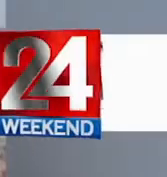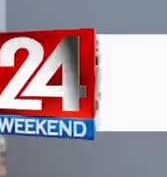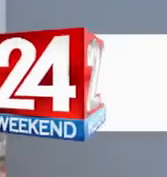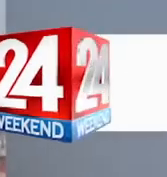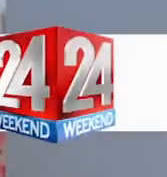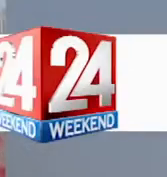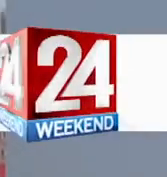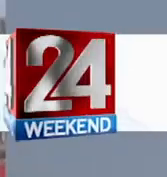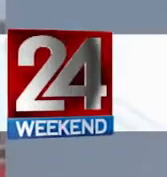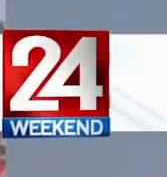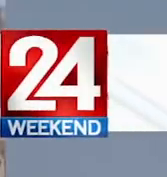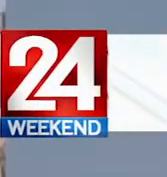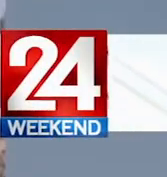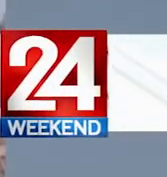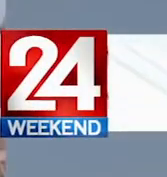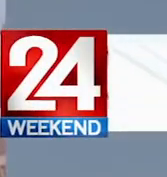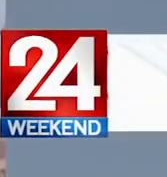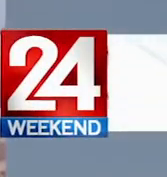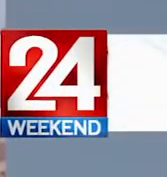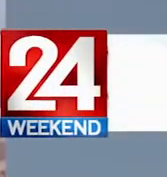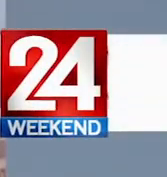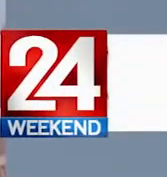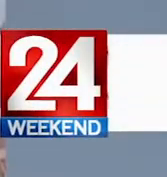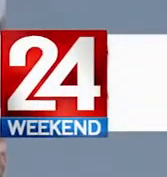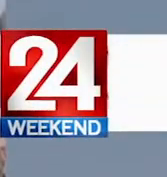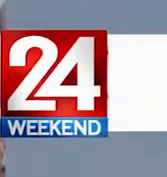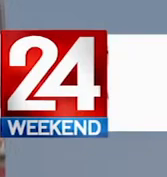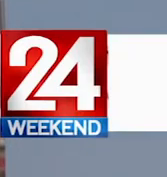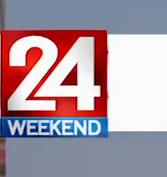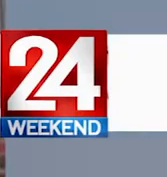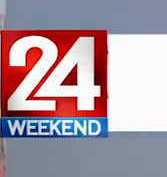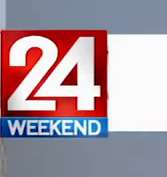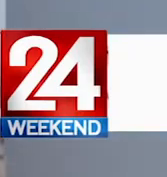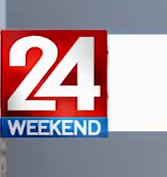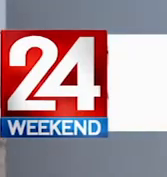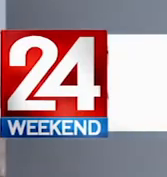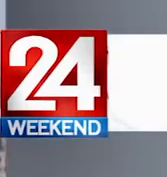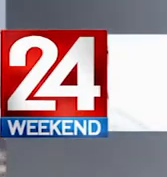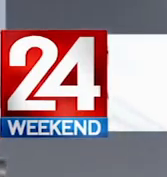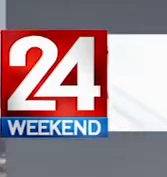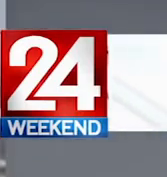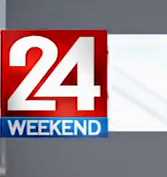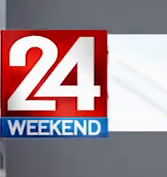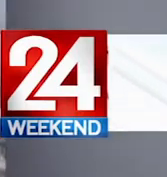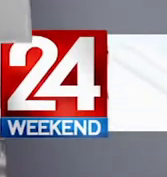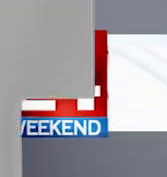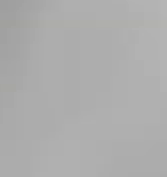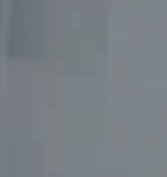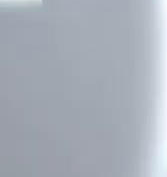Susunod, gusali sa China na may taas na 40 palapag na sunog.